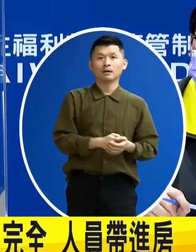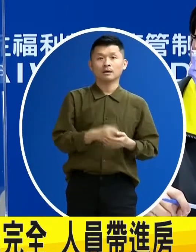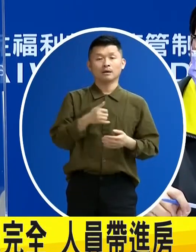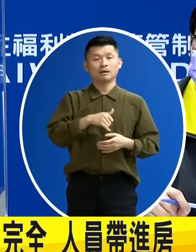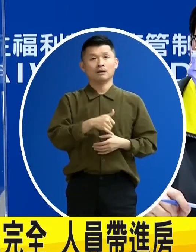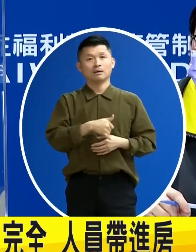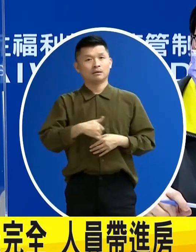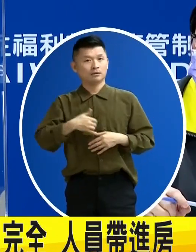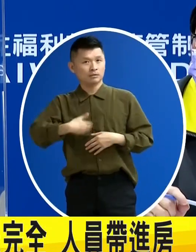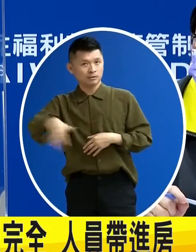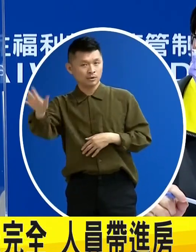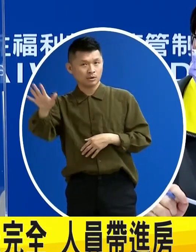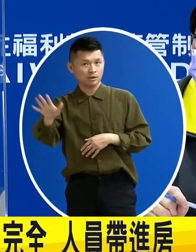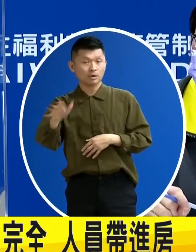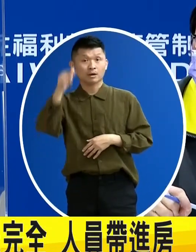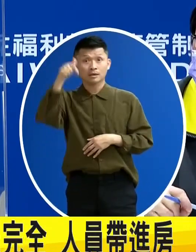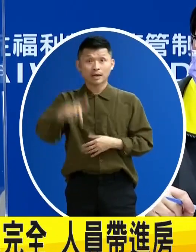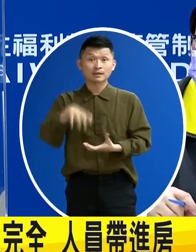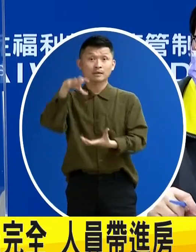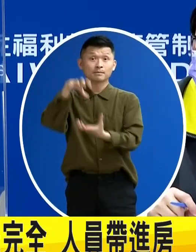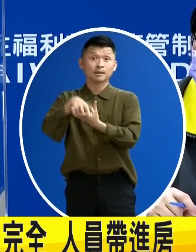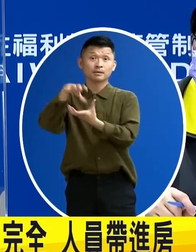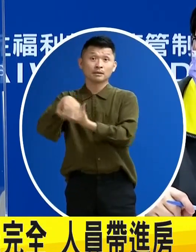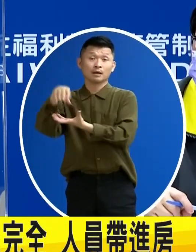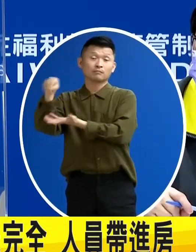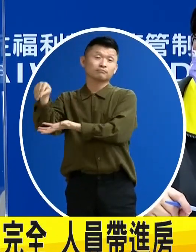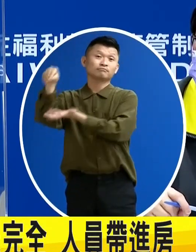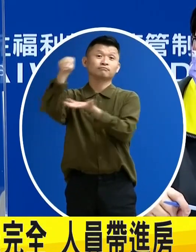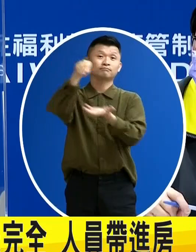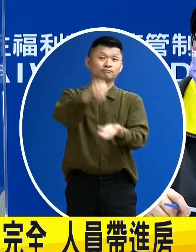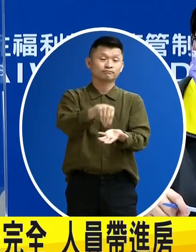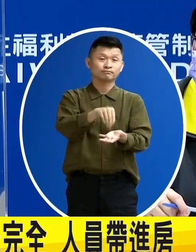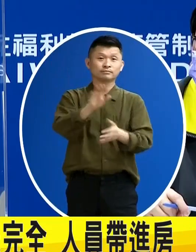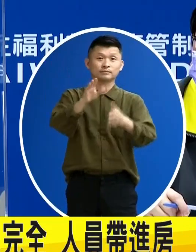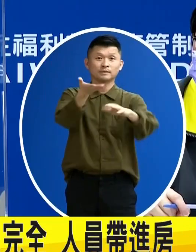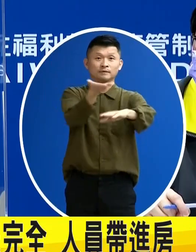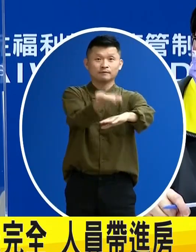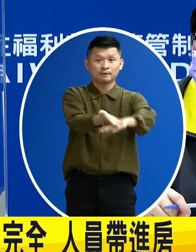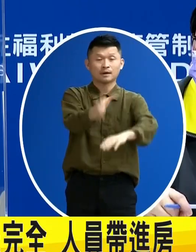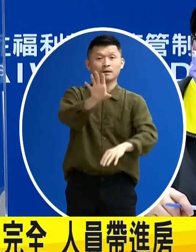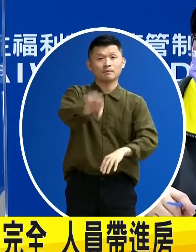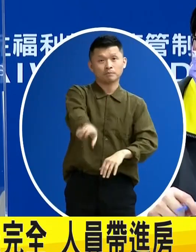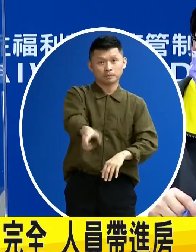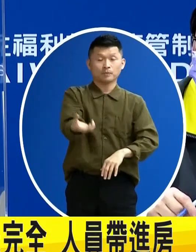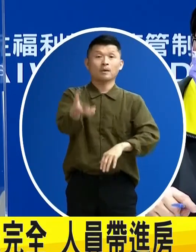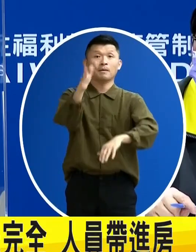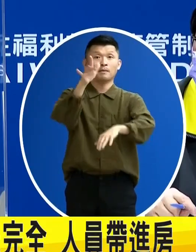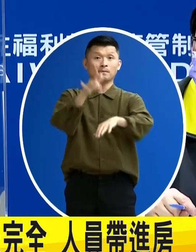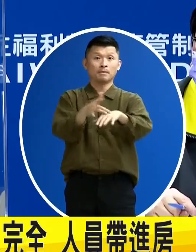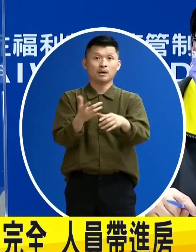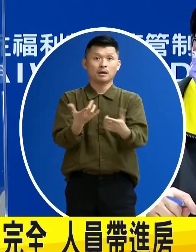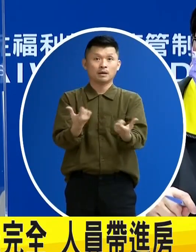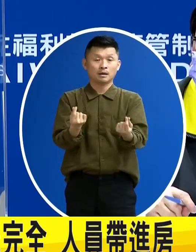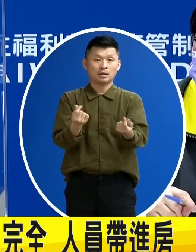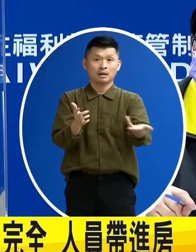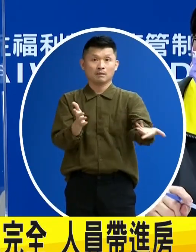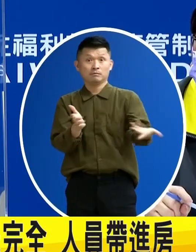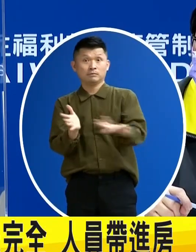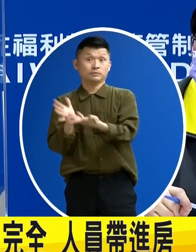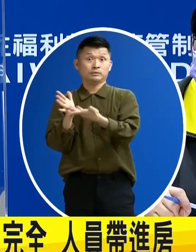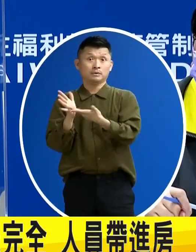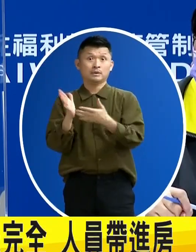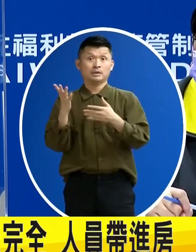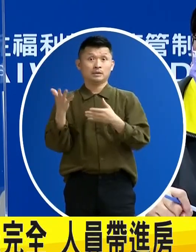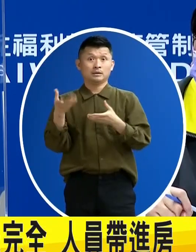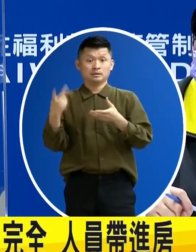去，那下一次在送便当的时候的人进来的时候，可能又摸到同样的地方，然后再把这个手又可能是